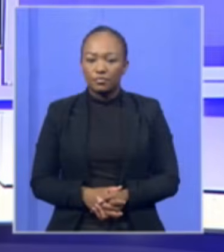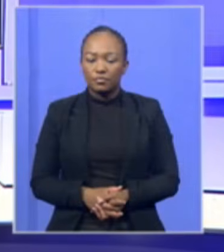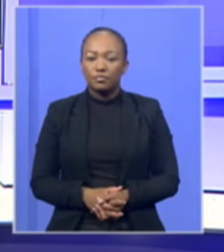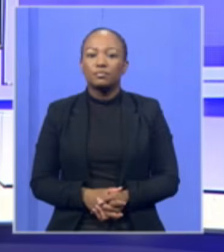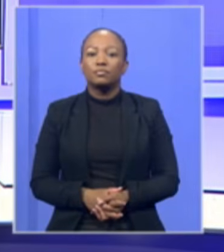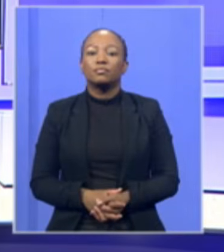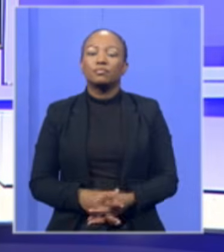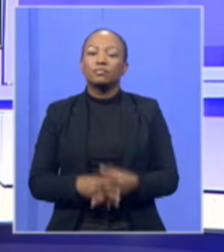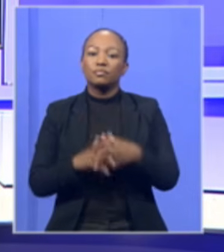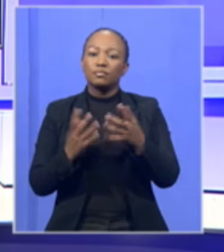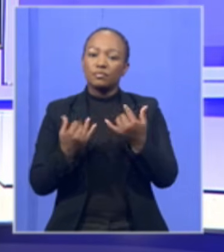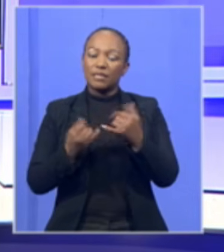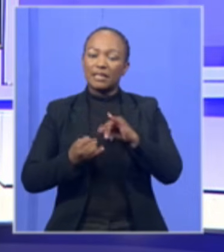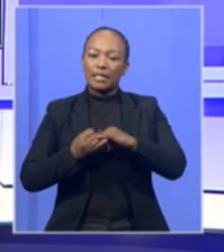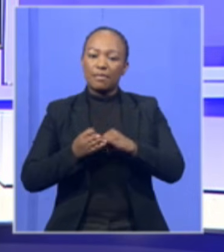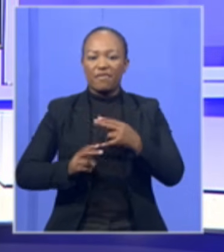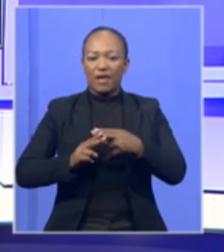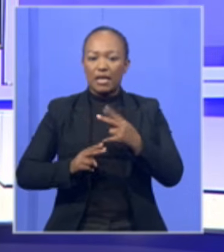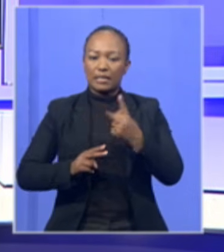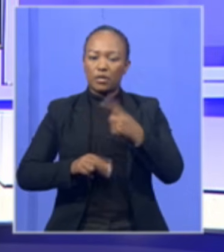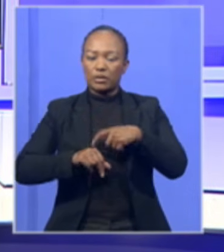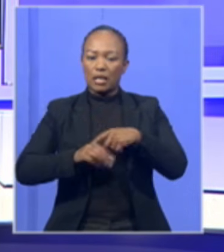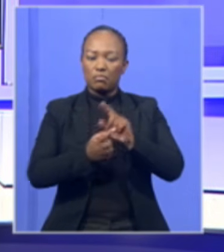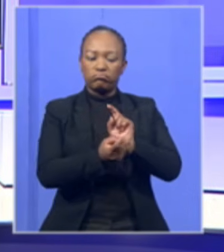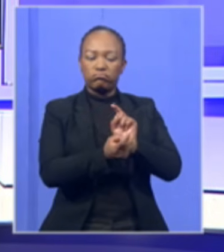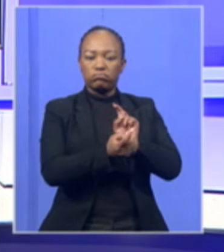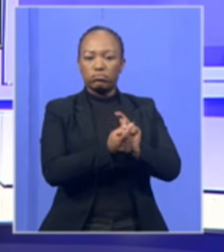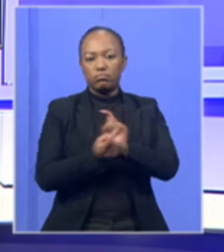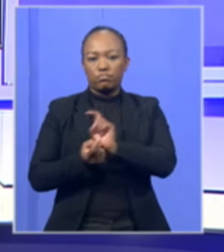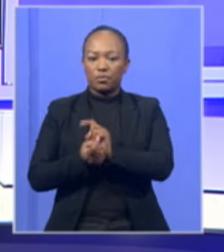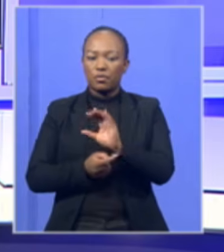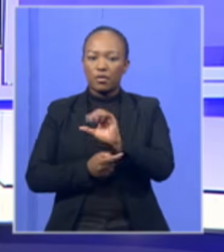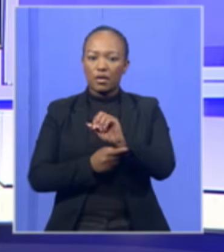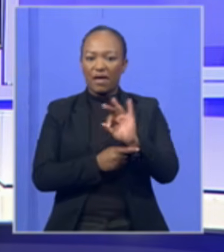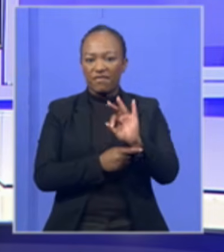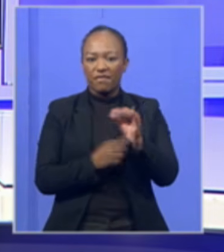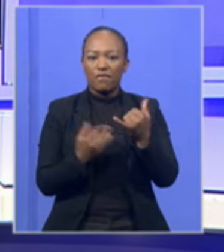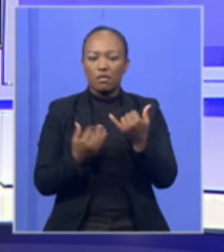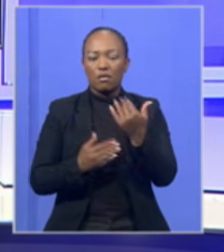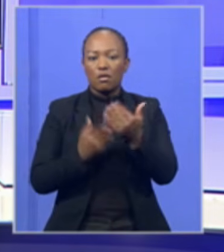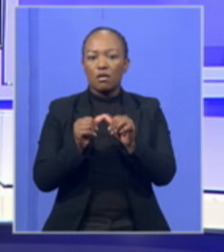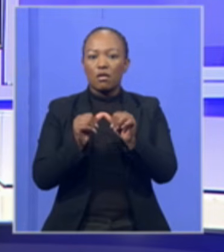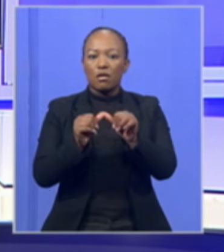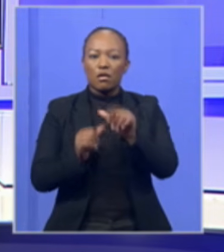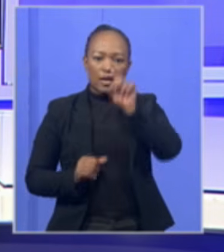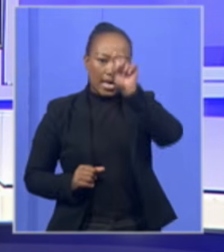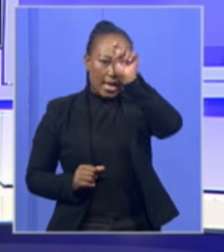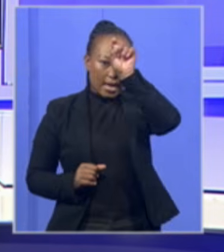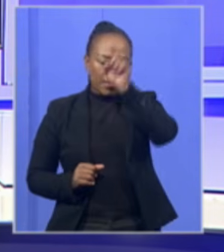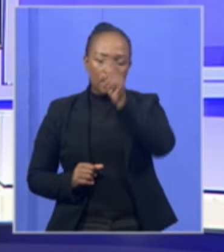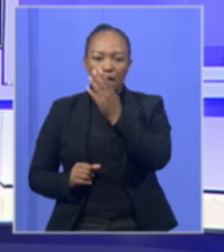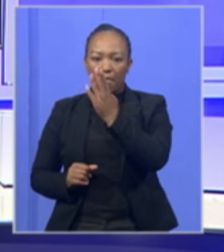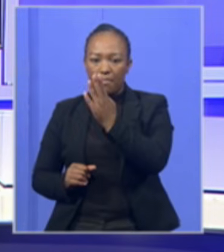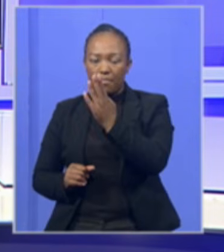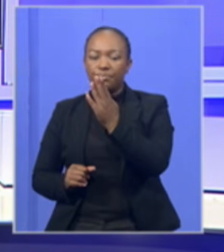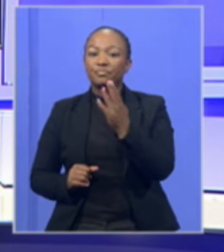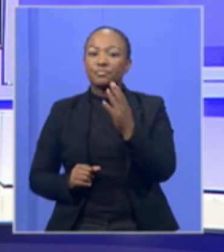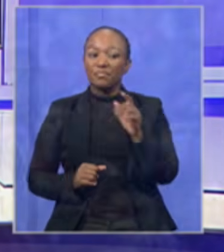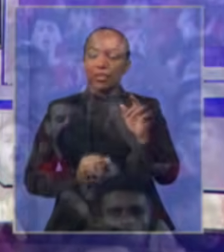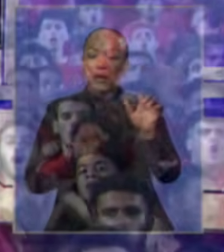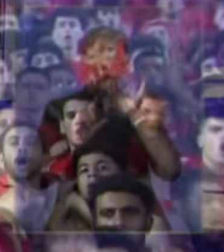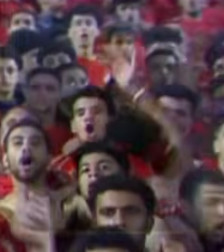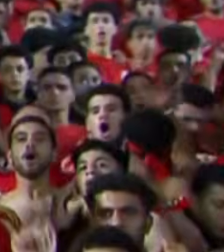Legato la bobedi la metshameko ya sekamakgaolakgang ya CAF le tsweletse segong jono kwa Egepeta. Ga jana Mamelodi